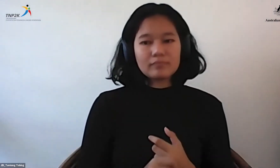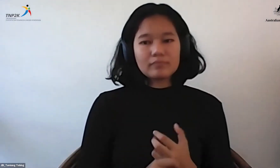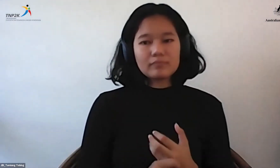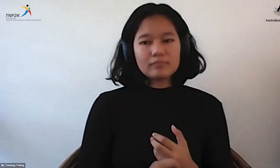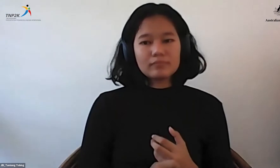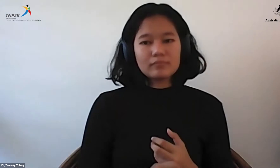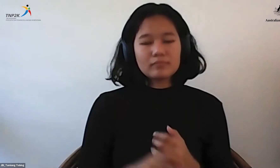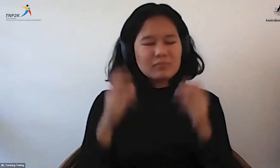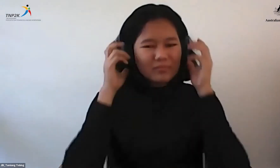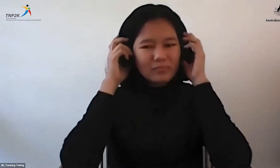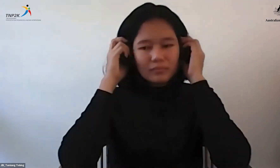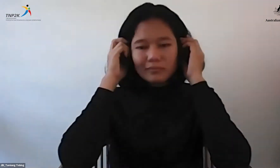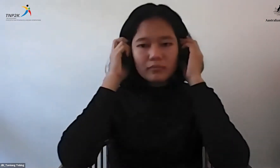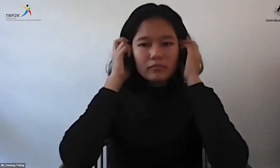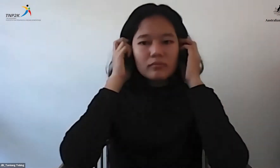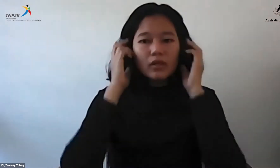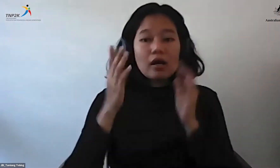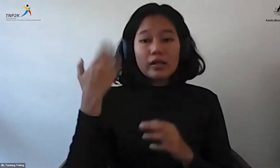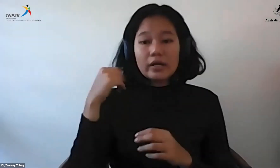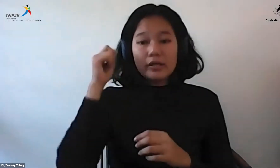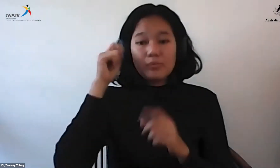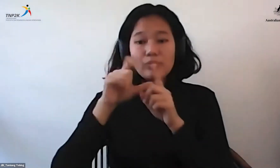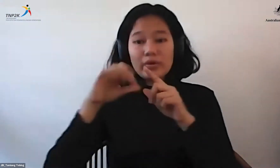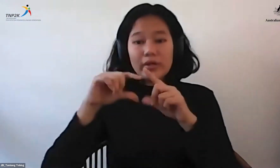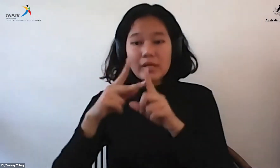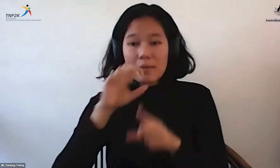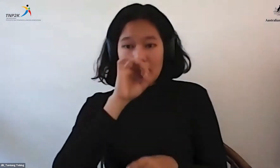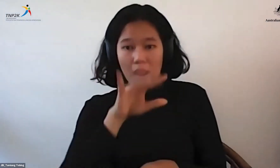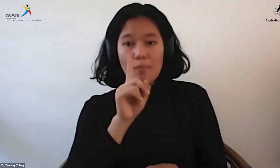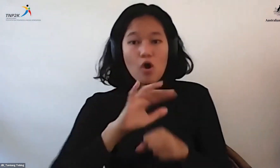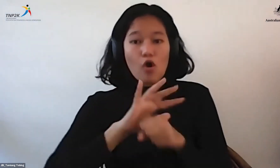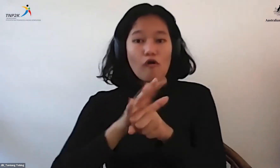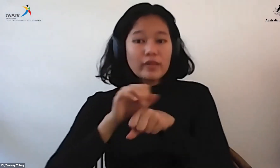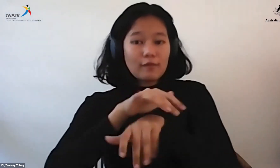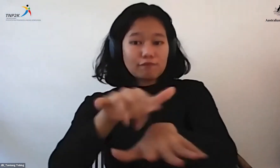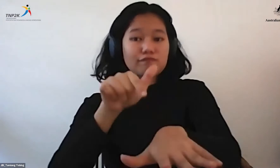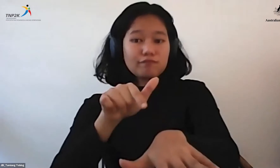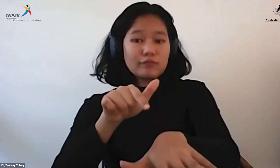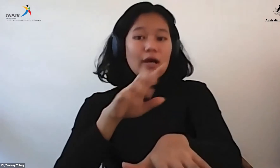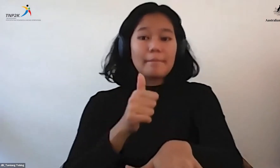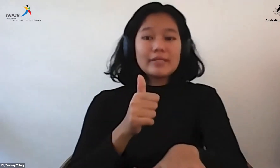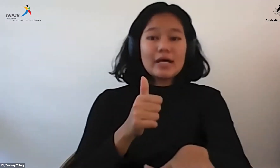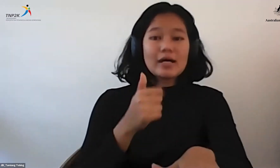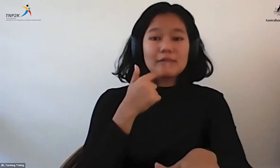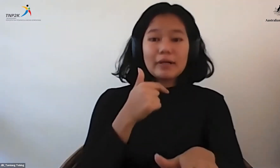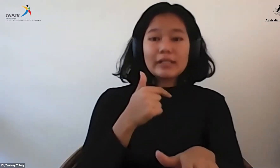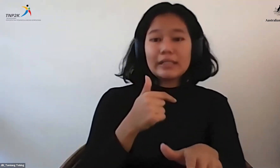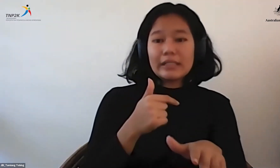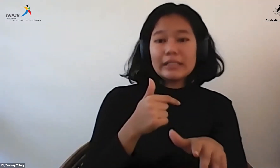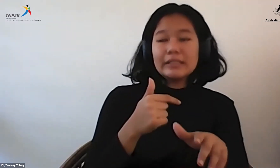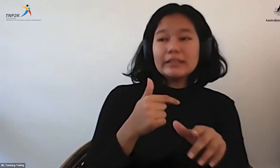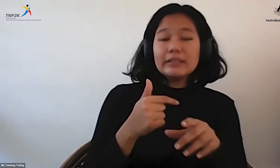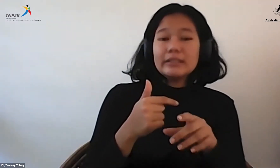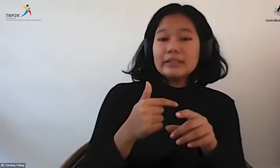kasih Mas Rizalwan. Tadi Mbak Dia mengatakan bahwa COVID ini bisa jadi cursing, bisa jadi blessing.